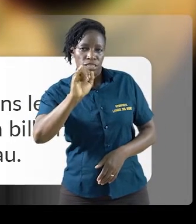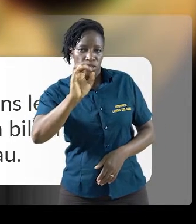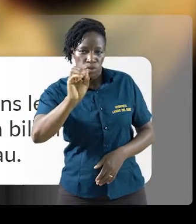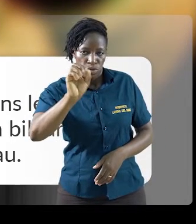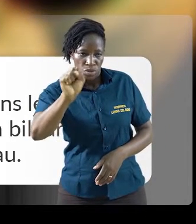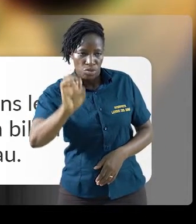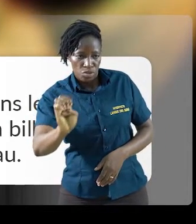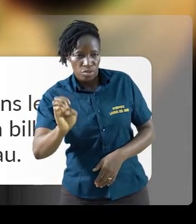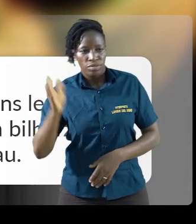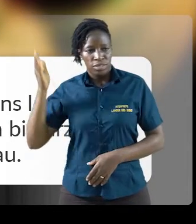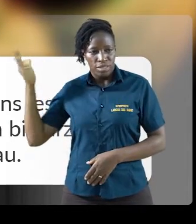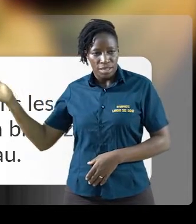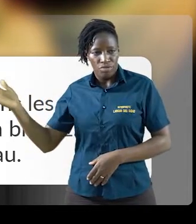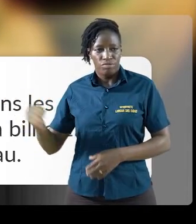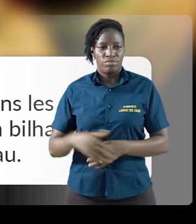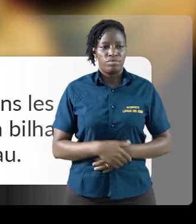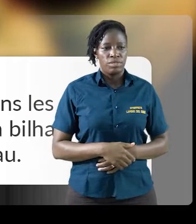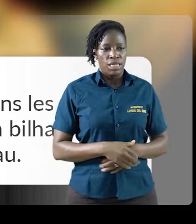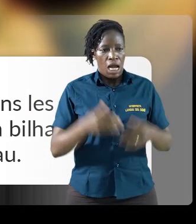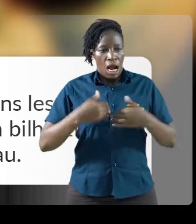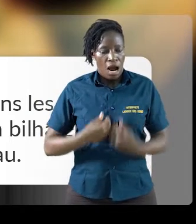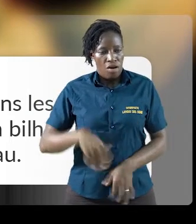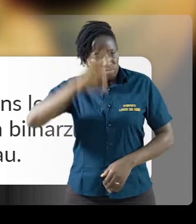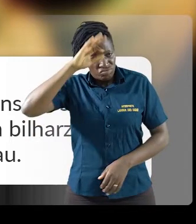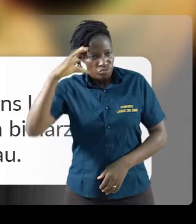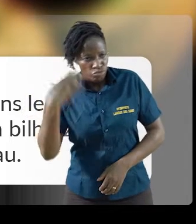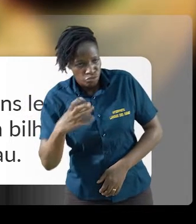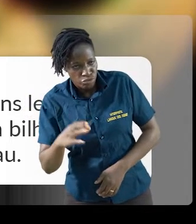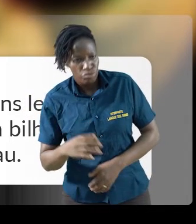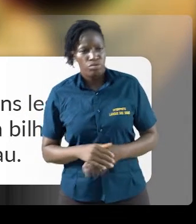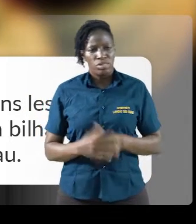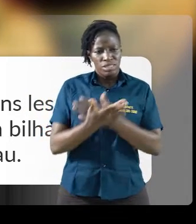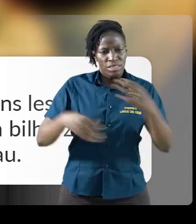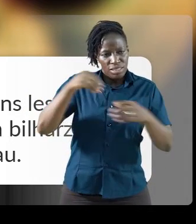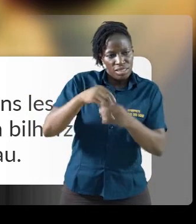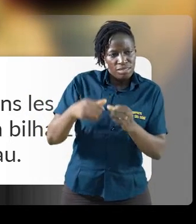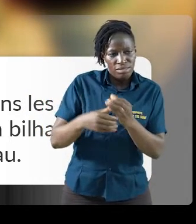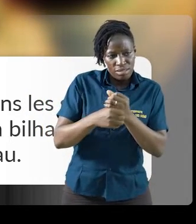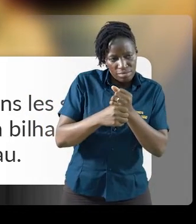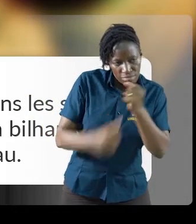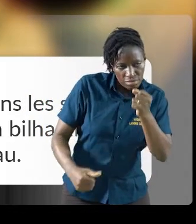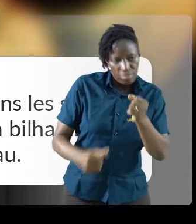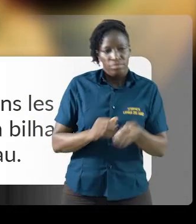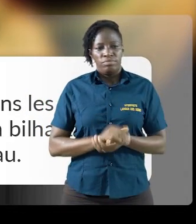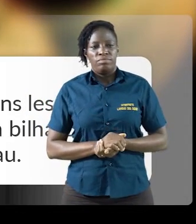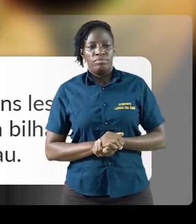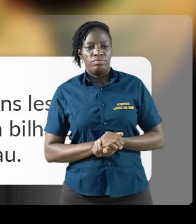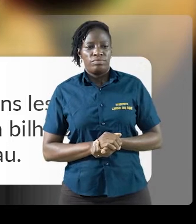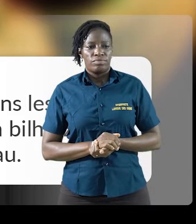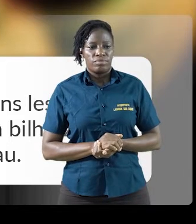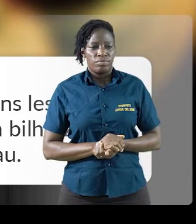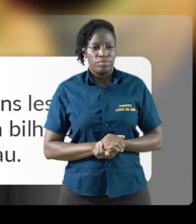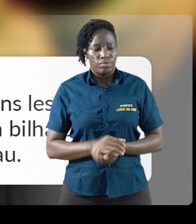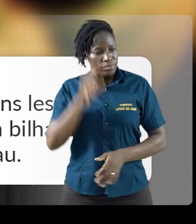selles ou dans les urines. La bilharzie ou schistosome est l'agent